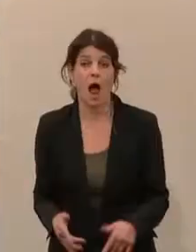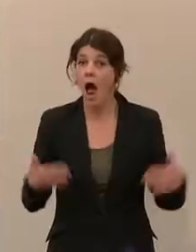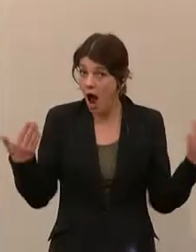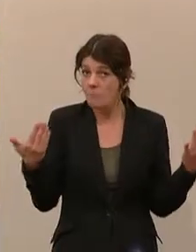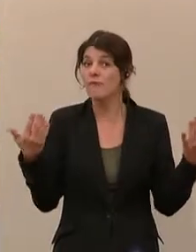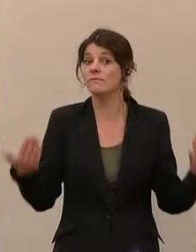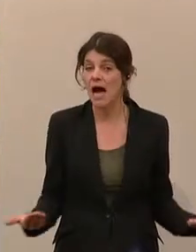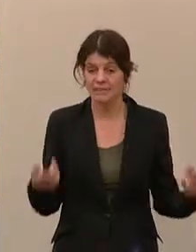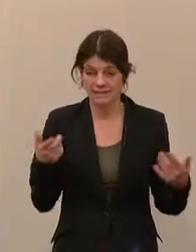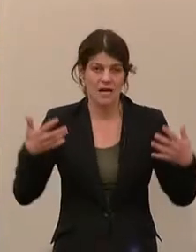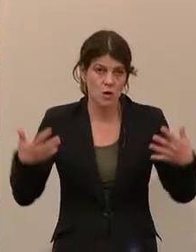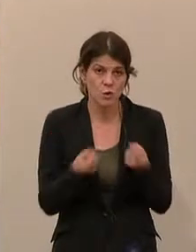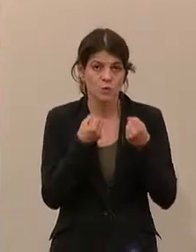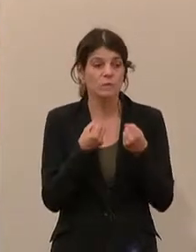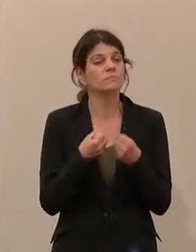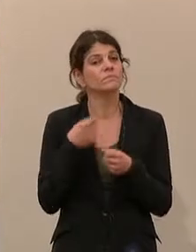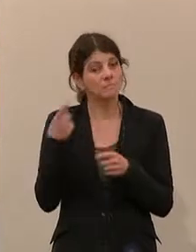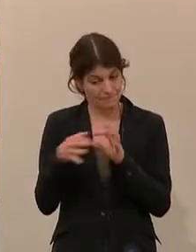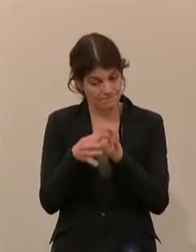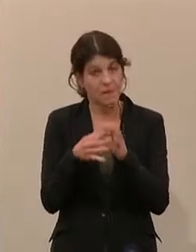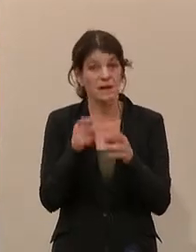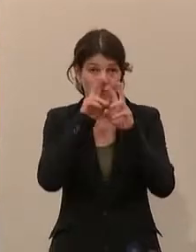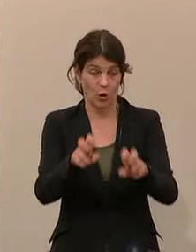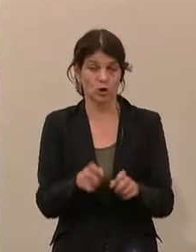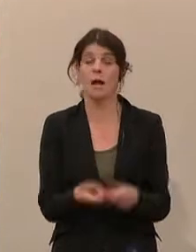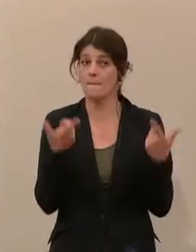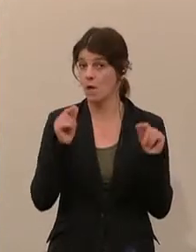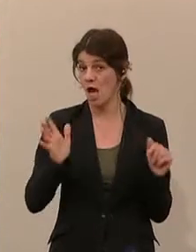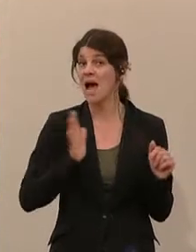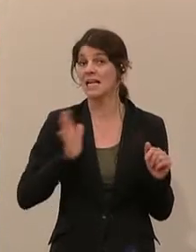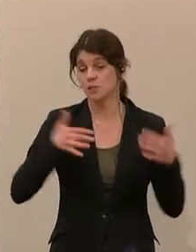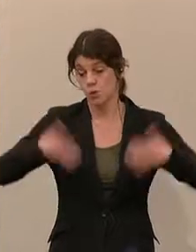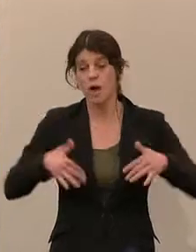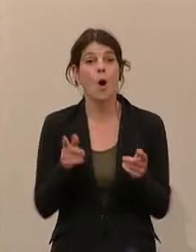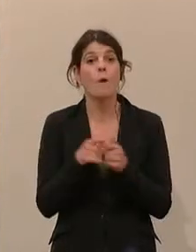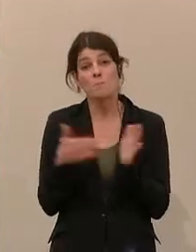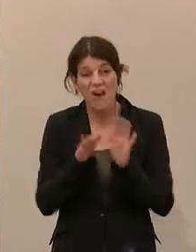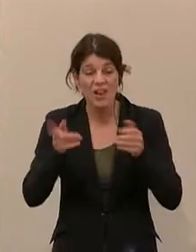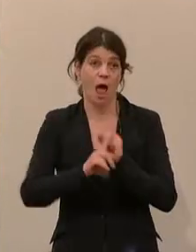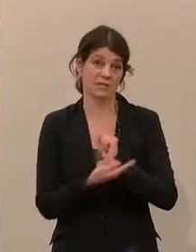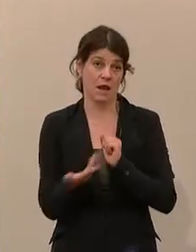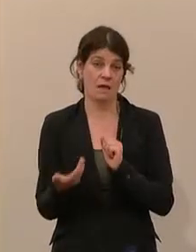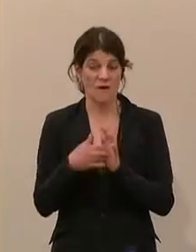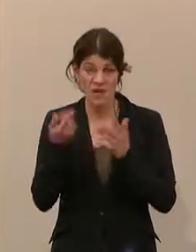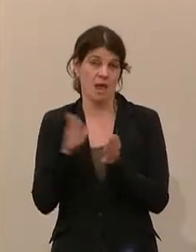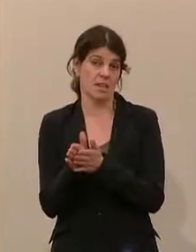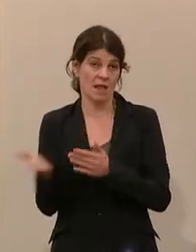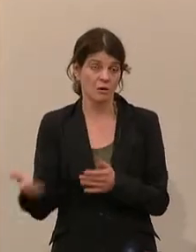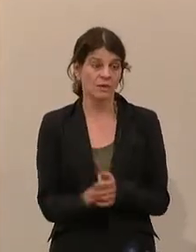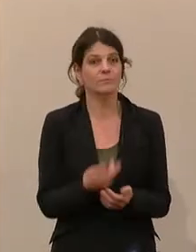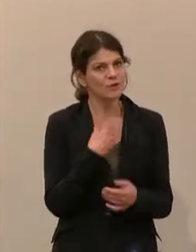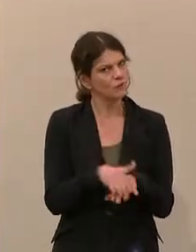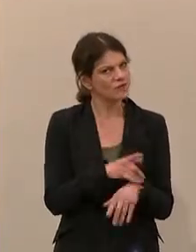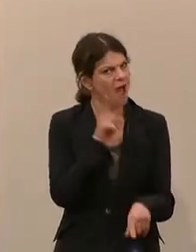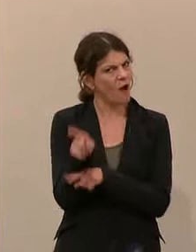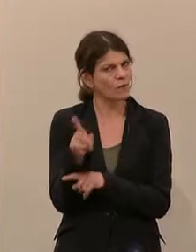diese Gründungen sind forschungsbasiert, damit risikobehaftet und sehr kapitalintensiv. Und hier sehe ich den Auftrag der